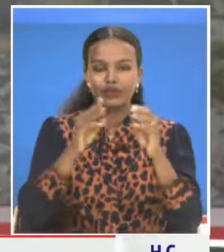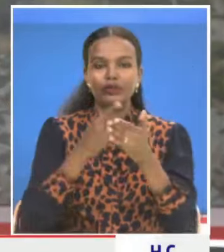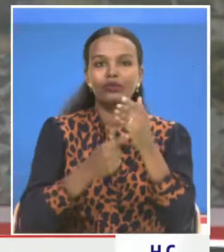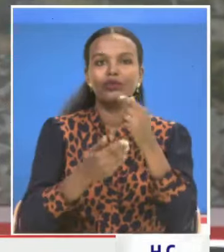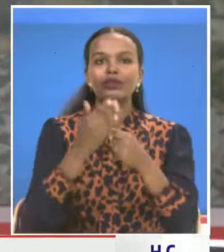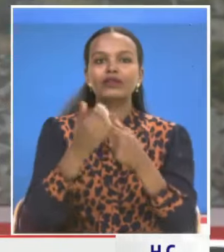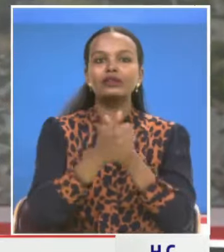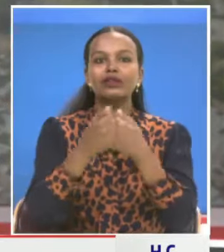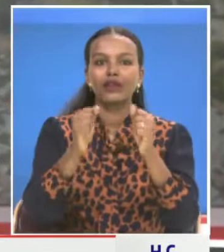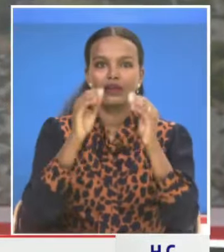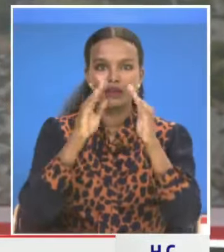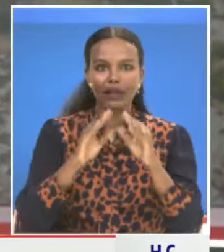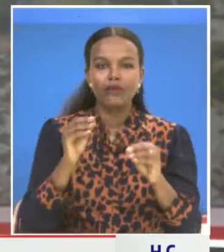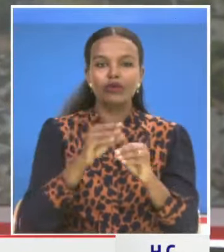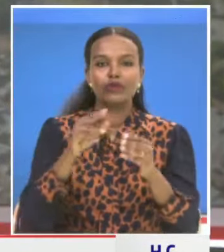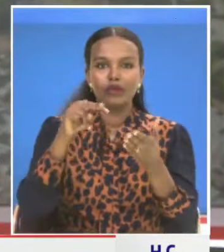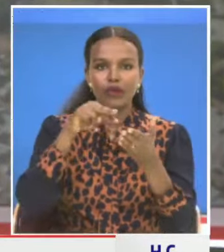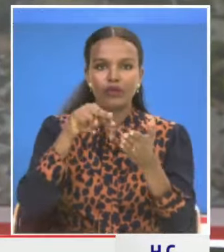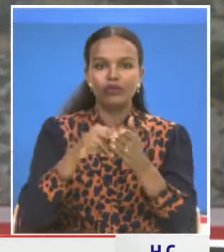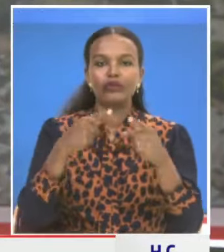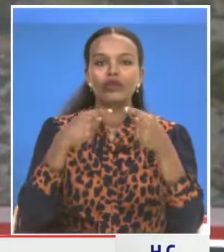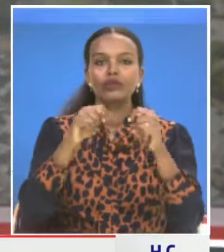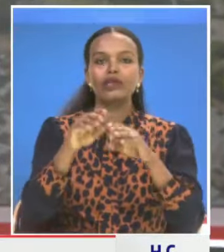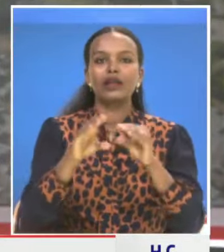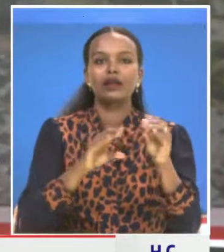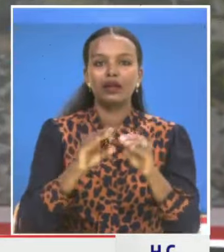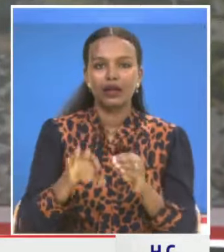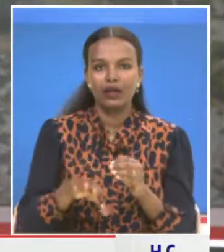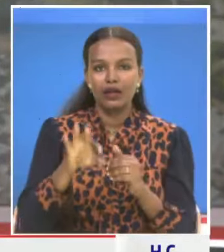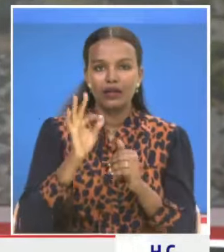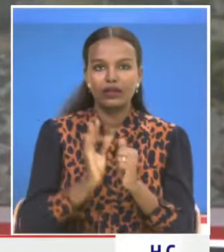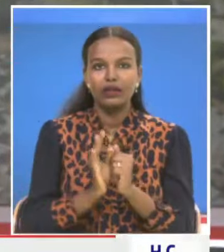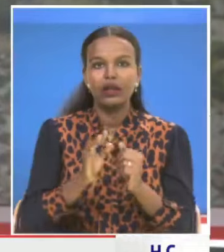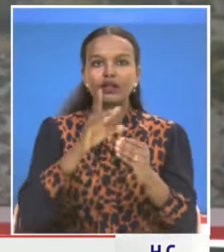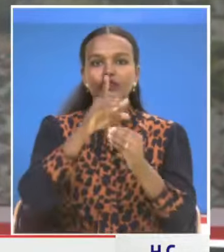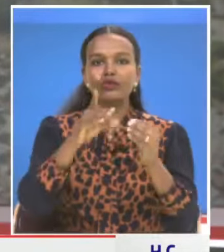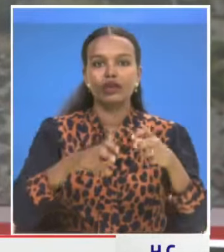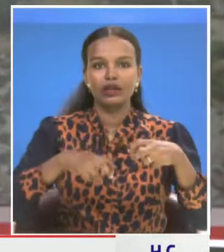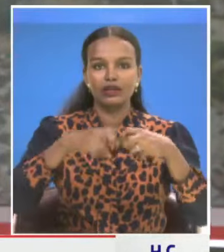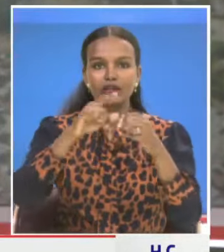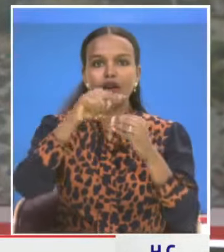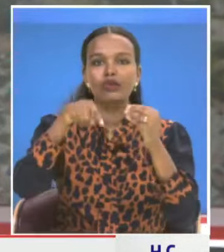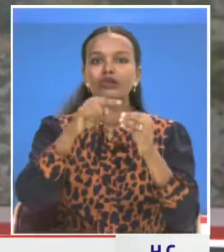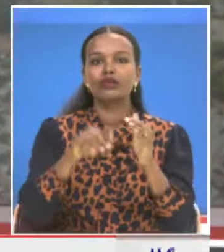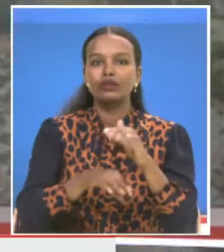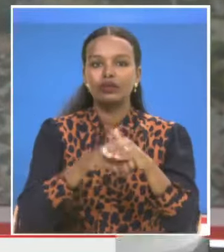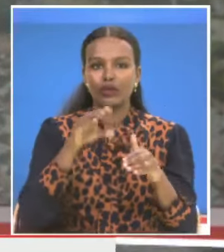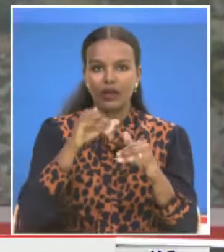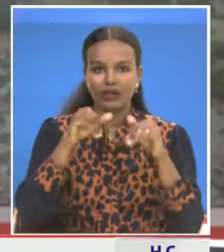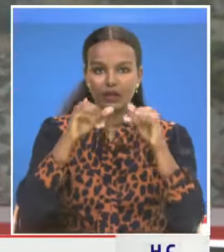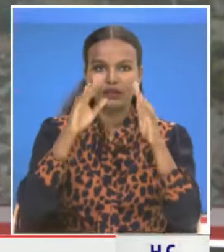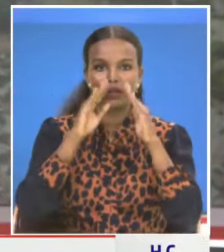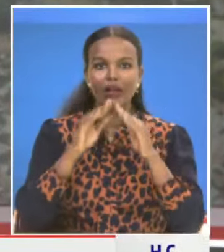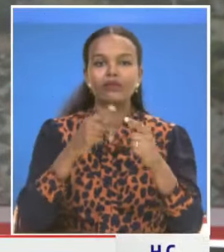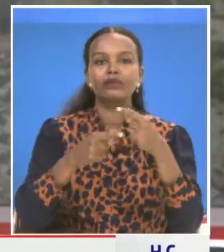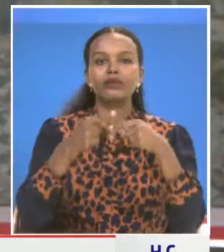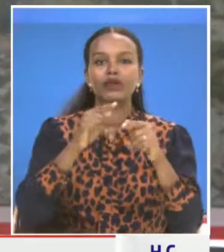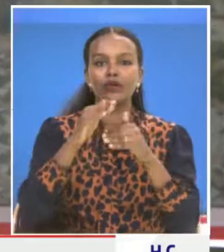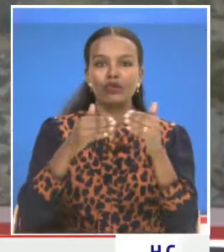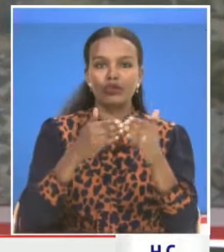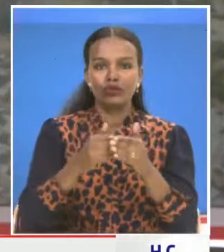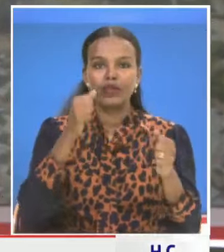በውይይት እንዲፈታ የሰላም ካውንስል ተቋቁሞ ጥረቶችን እያደረገ ይገኛል። ክልሉ ከግጭት አዙሪት እንዲወጣና ዘላቂ ሰላም እንዲሰፍን